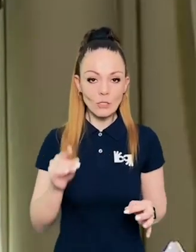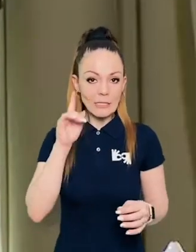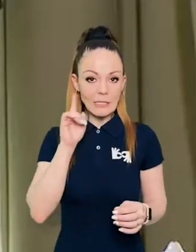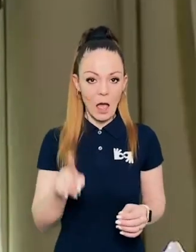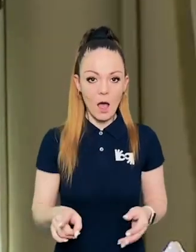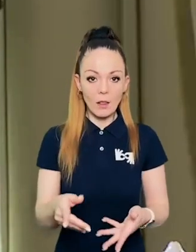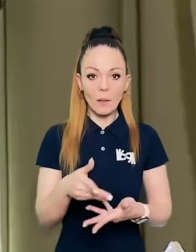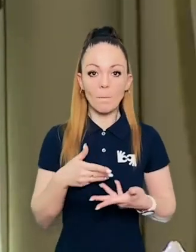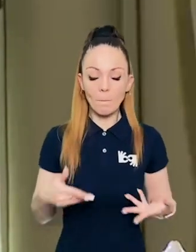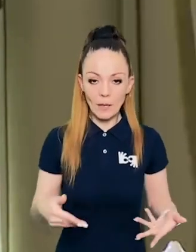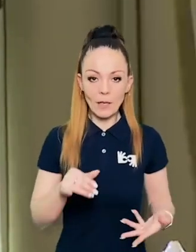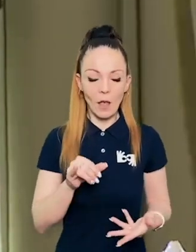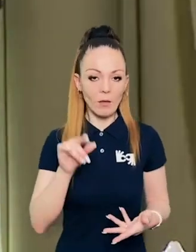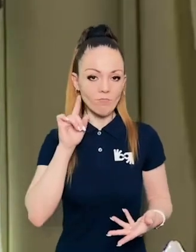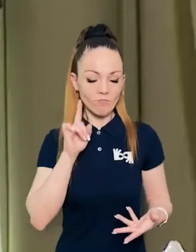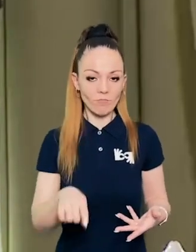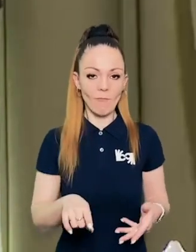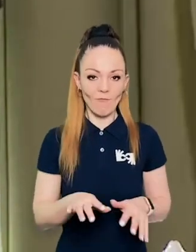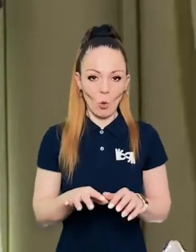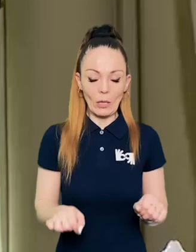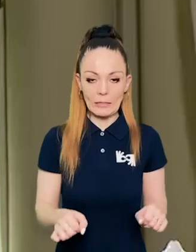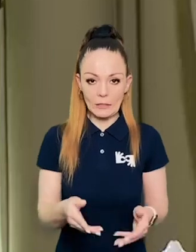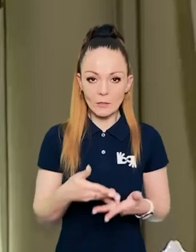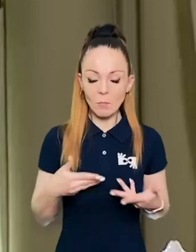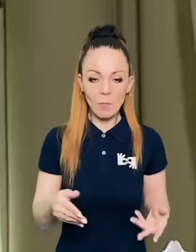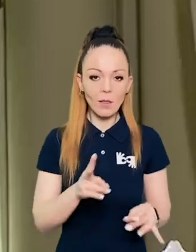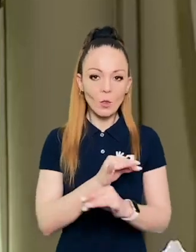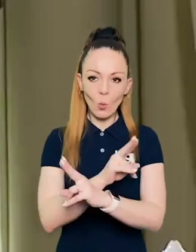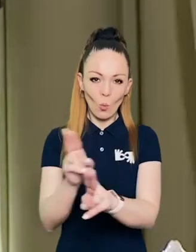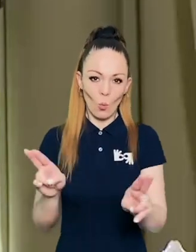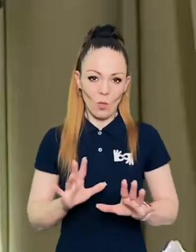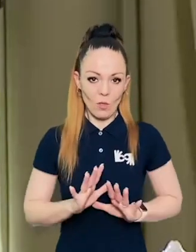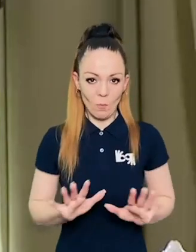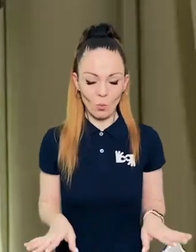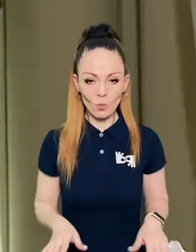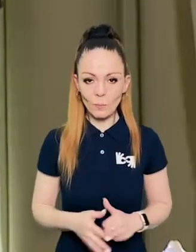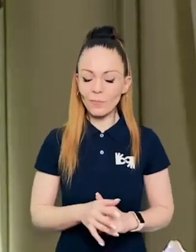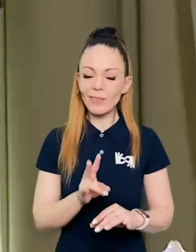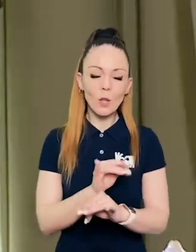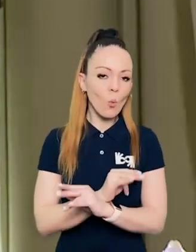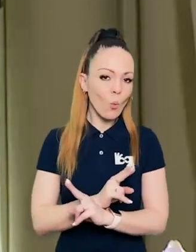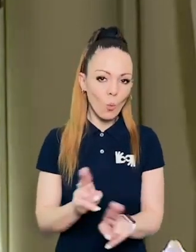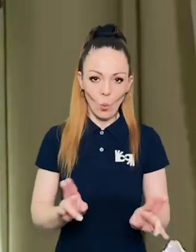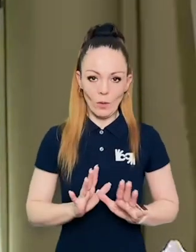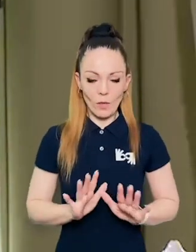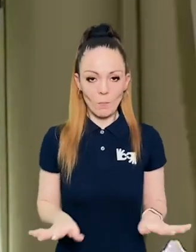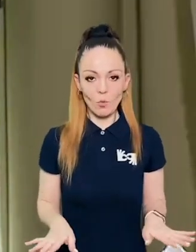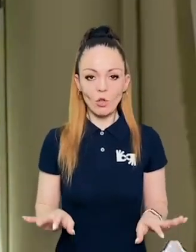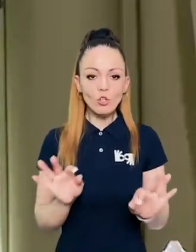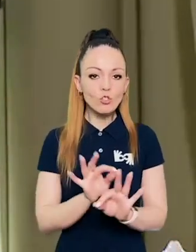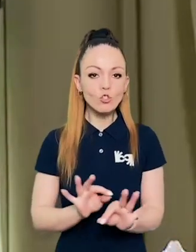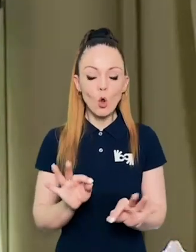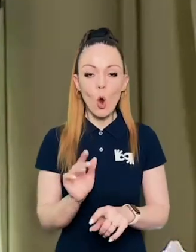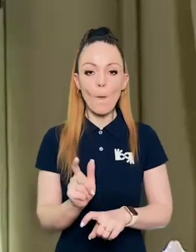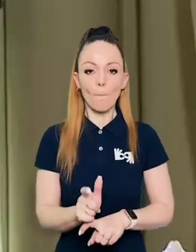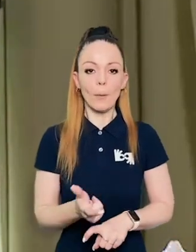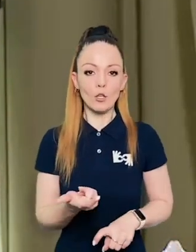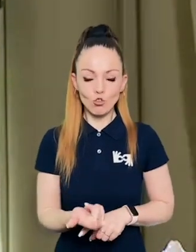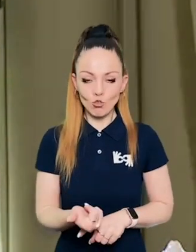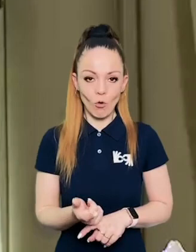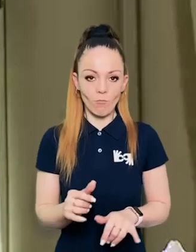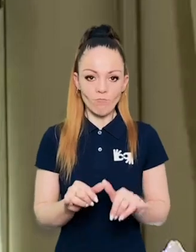деталей, ніж знали ми, і ніж володіли ми, ні у кого не було. Ні у кого не